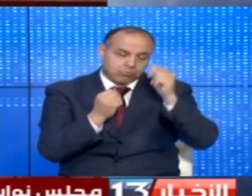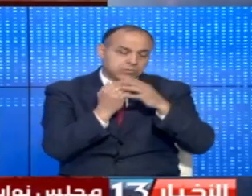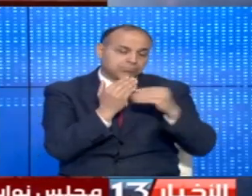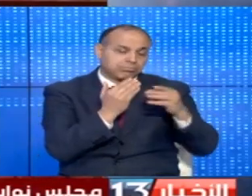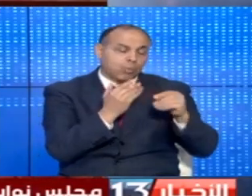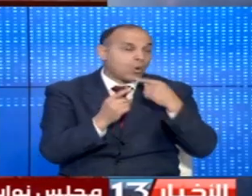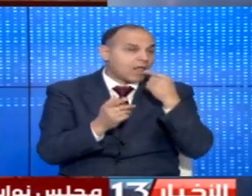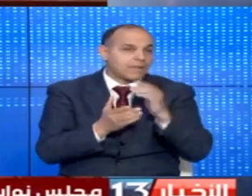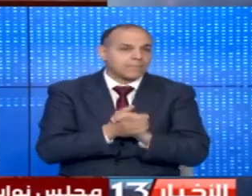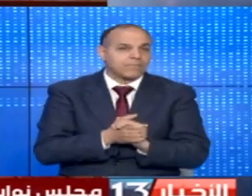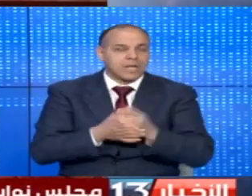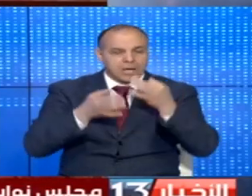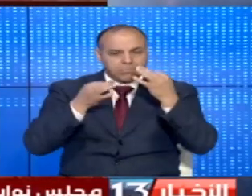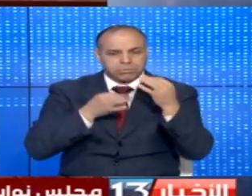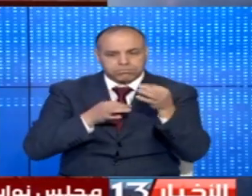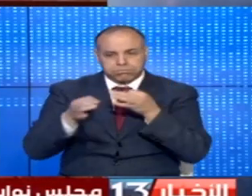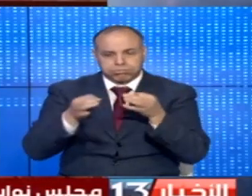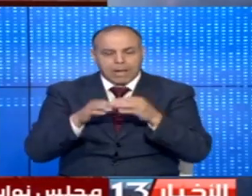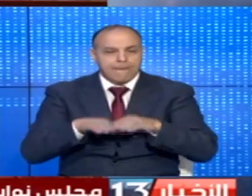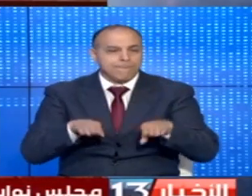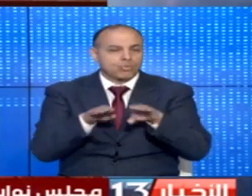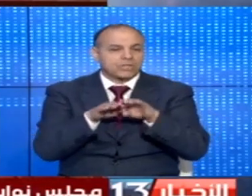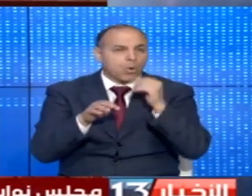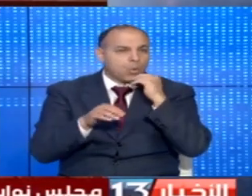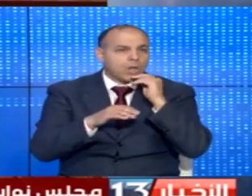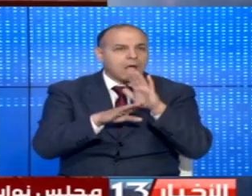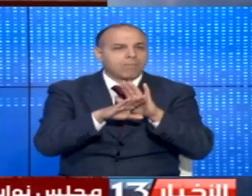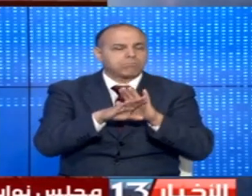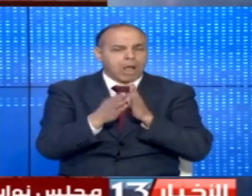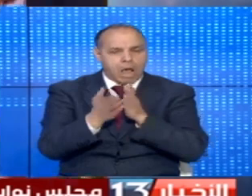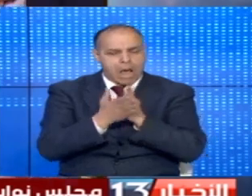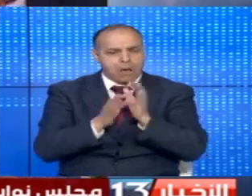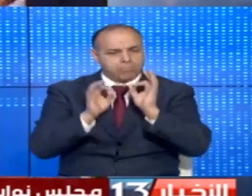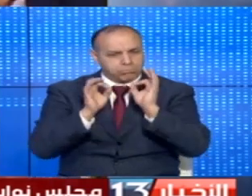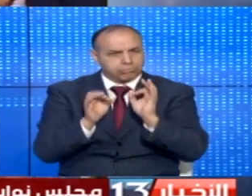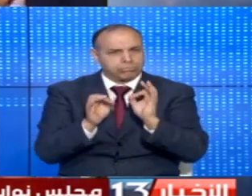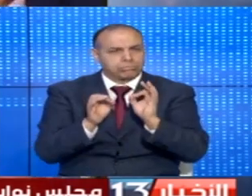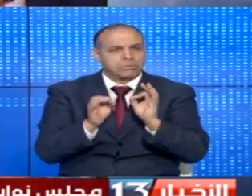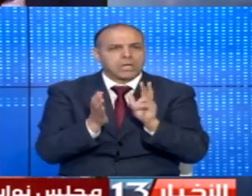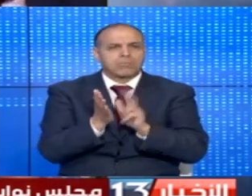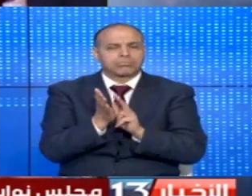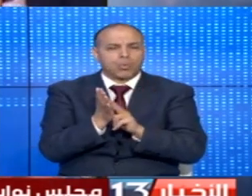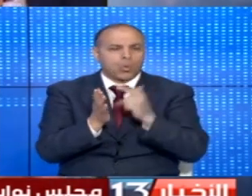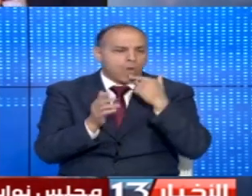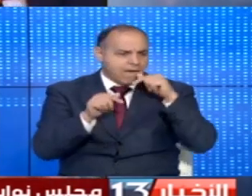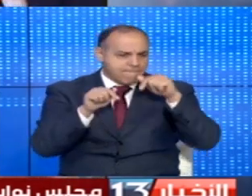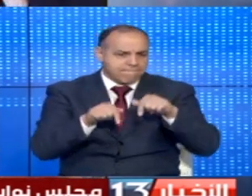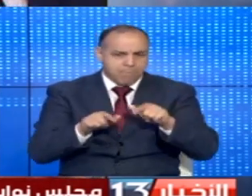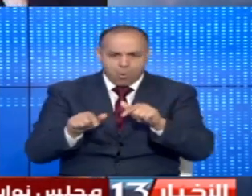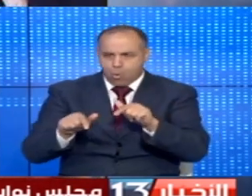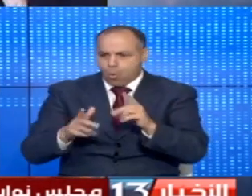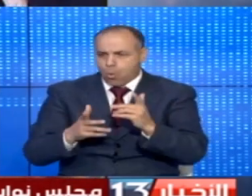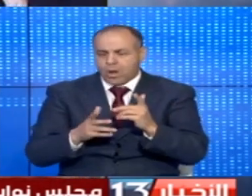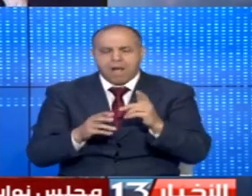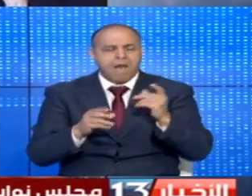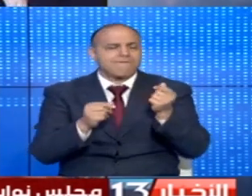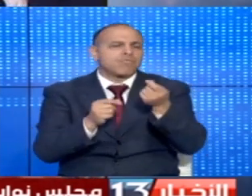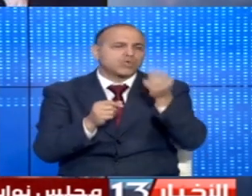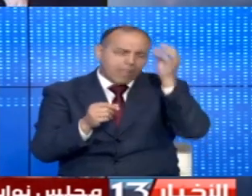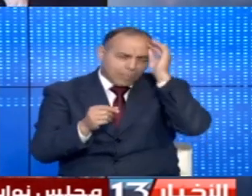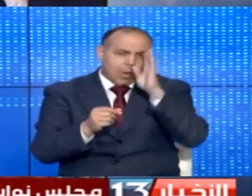اجل ضبطه والتحكم في مستويات واما دي استحقاق وتذليل الموجه الموجودات و سندات الخزينه